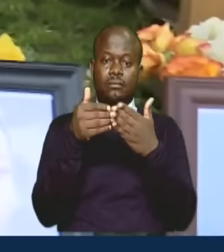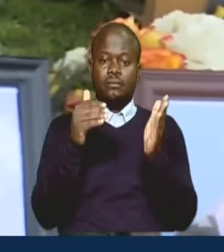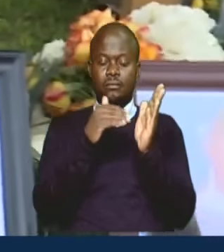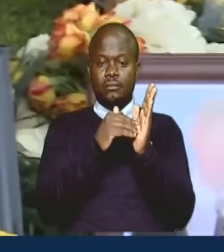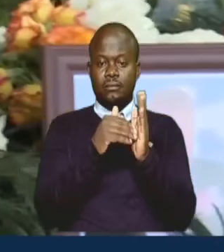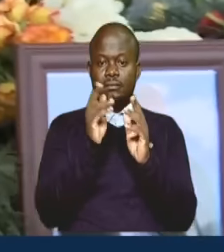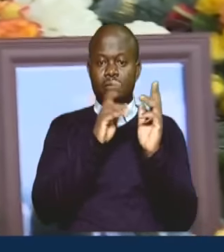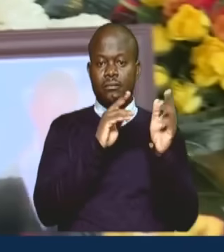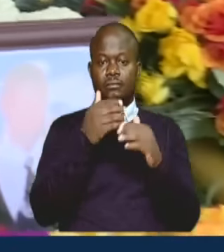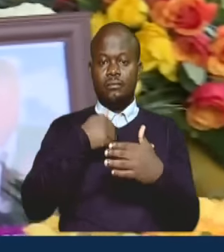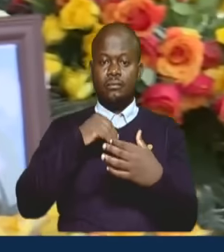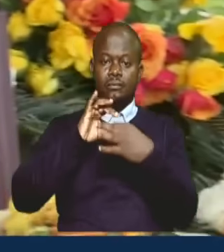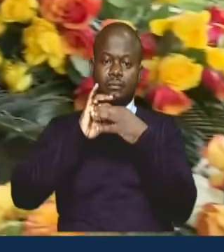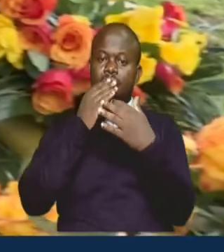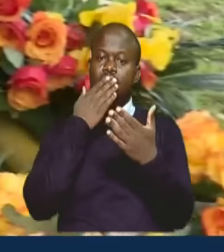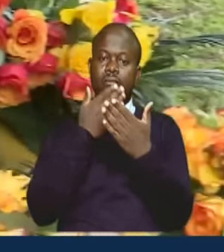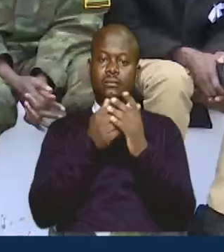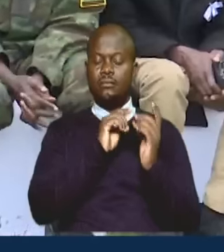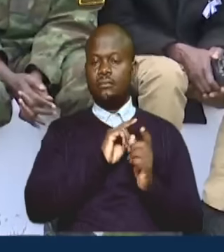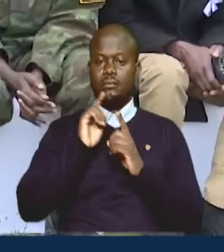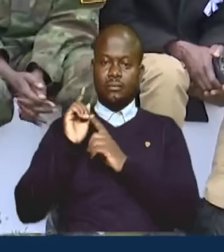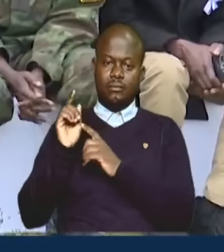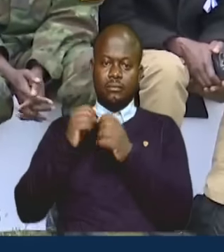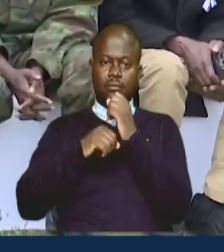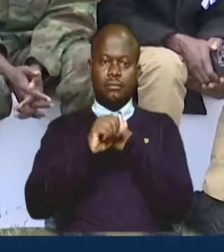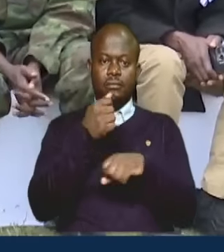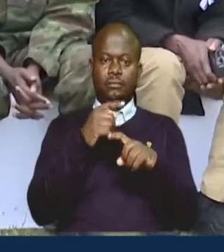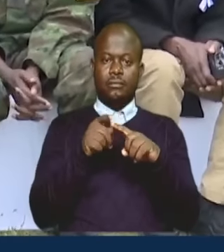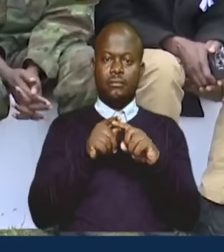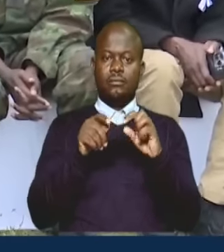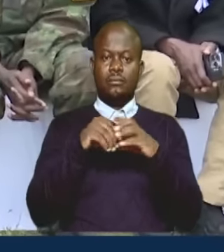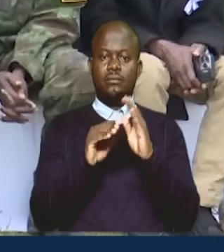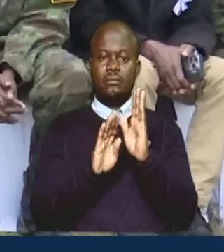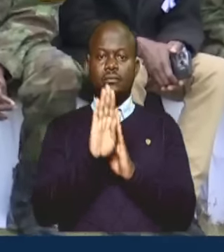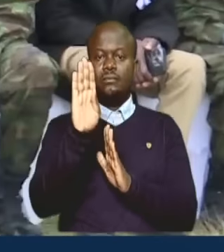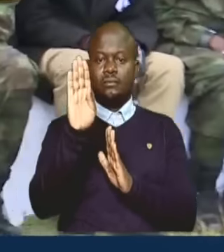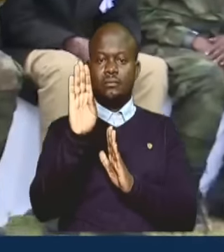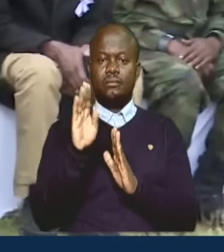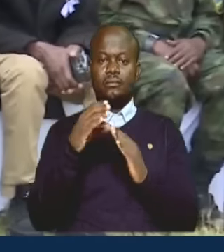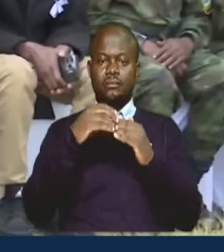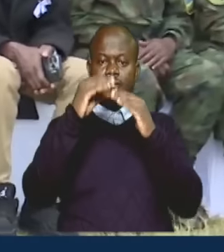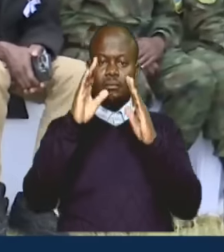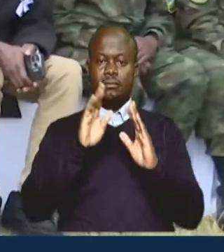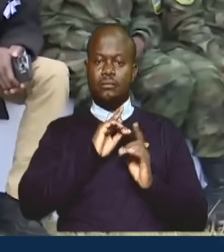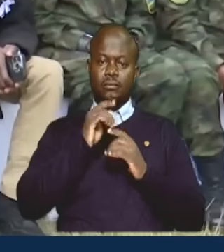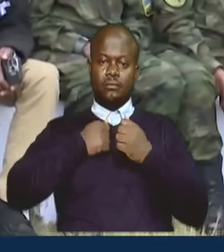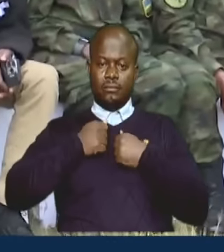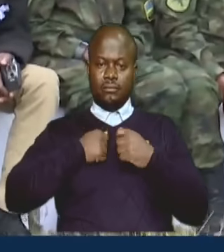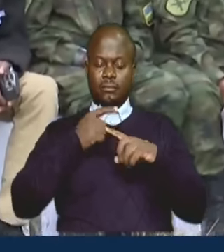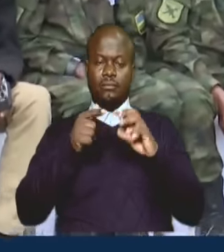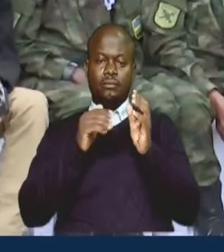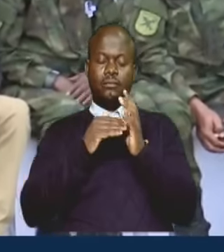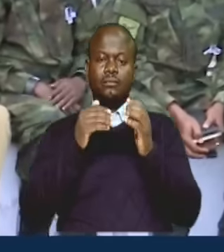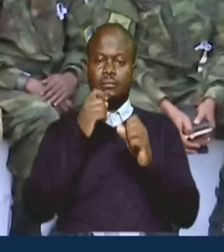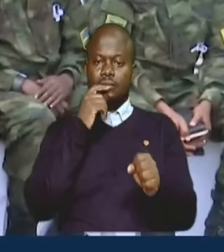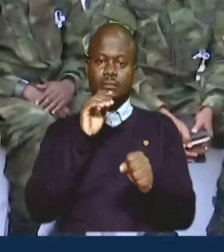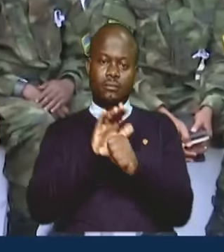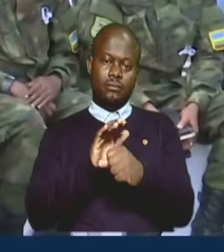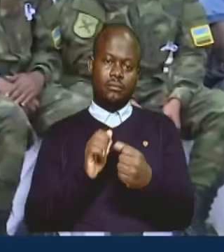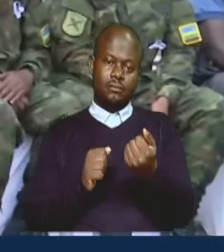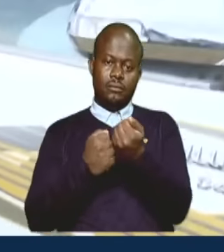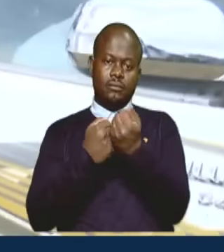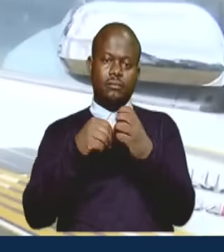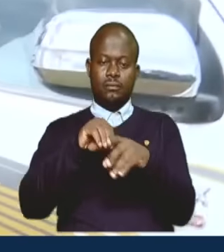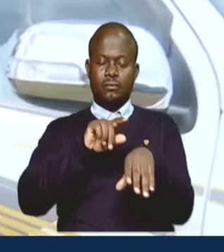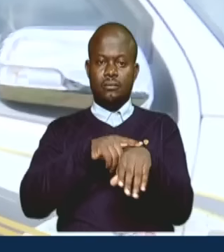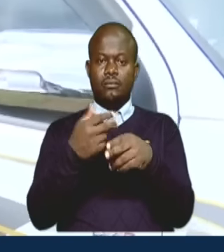ko basanzwe bafitanye imikoranire myiza n'ingabo mu bikorwa bitandukanye by'iterambere. Ubuyobozi bw'ingabo z'u Rwanda kandi bwijeje ubufasha mu gihe cya